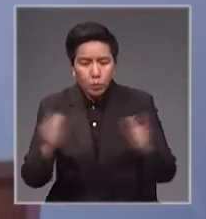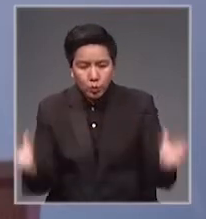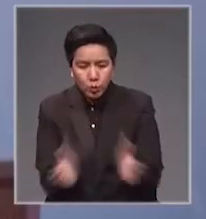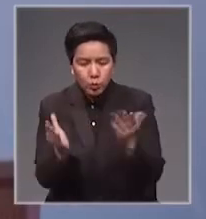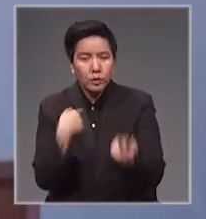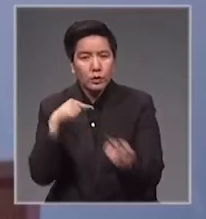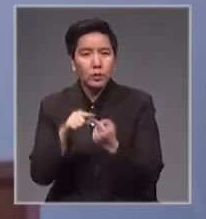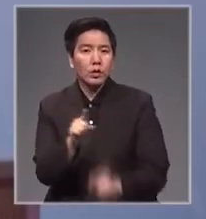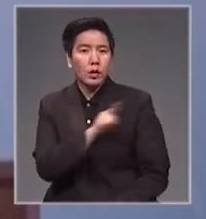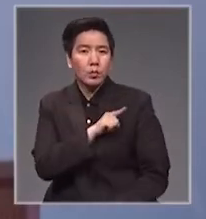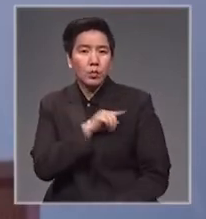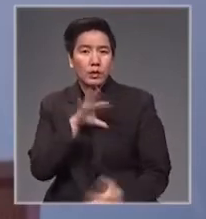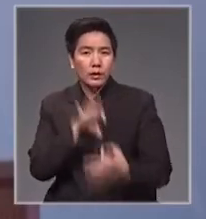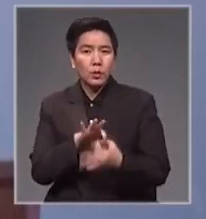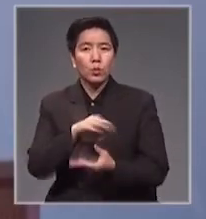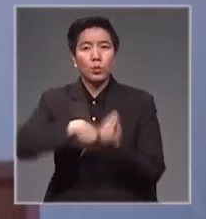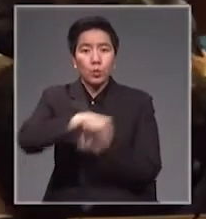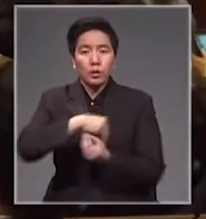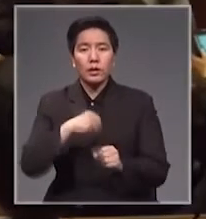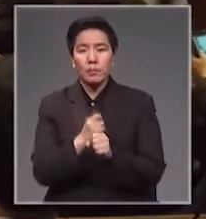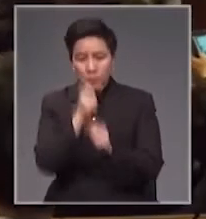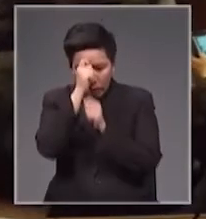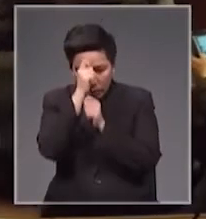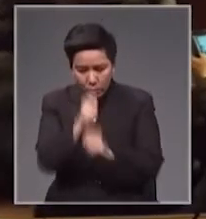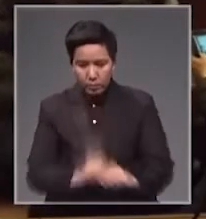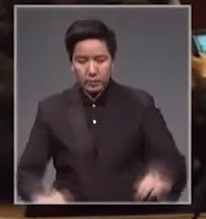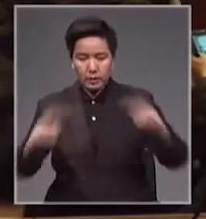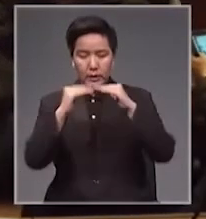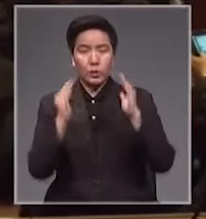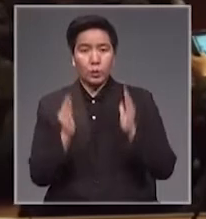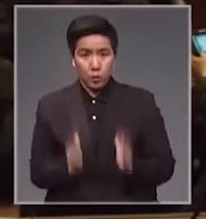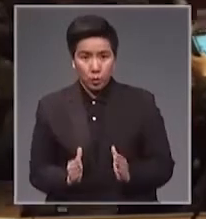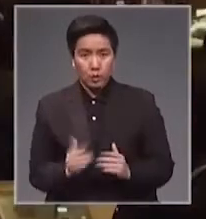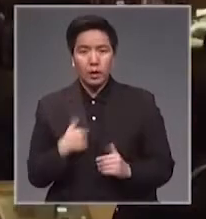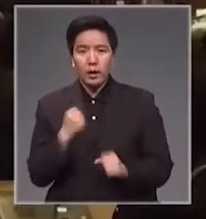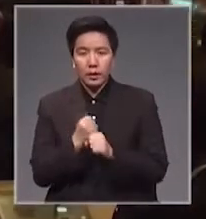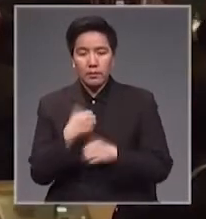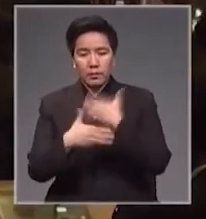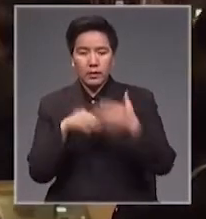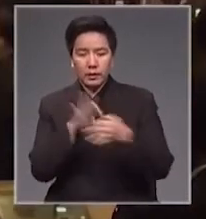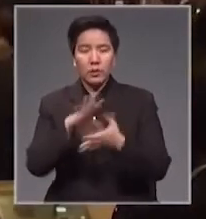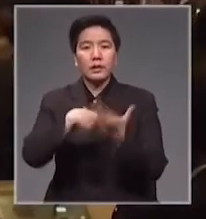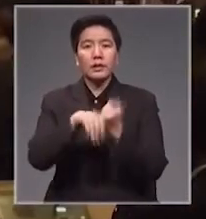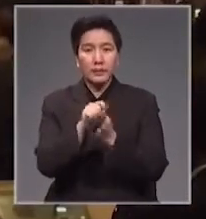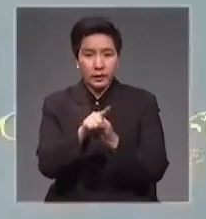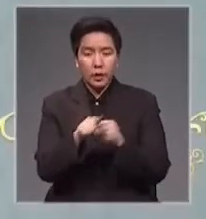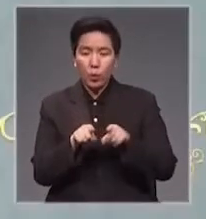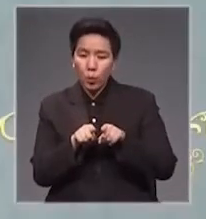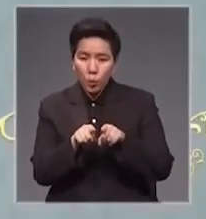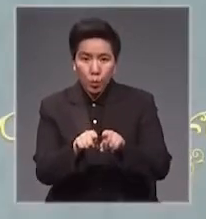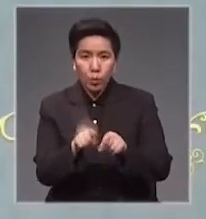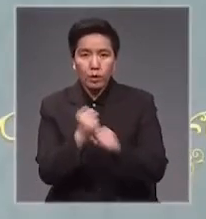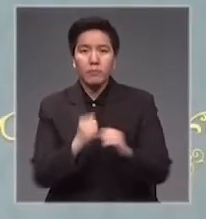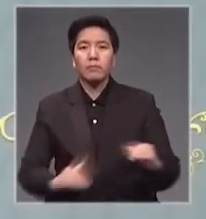ความรับผิดชอบของธุรกิจในการเคารพสิทธิมนุษยชนเป็นการสร้างความเจริญเติบโตทางเศรษฐกิจควบคู่ไปกับการสร้างความเป็